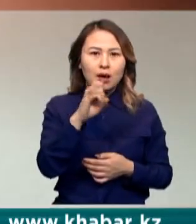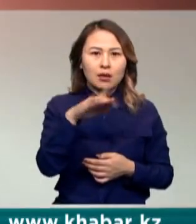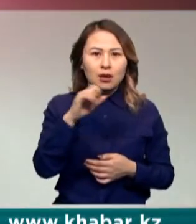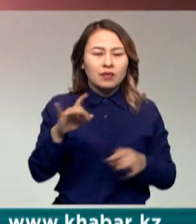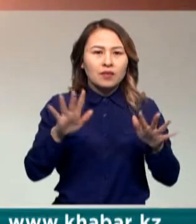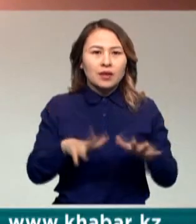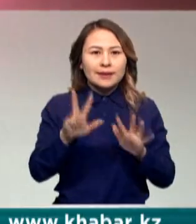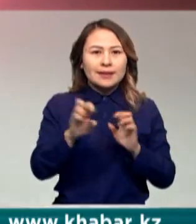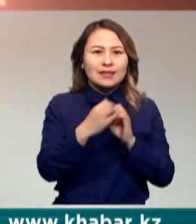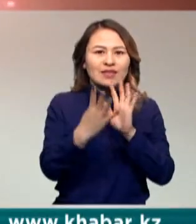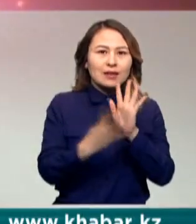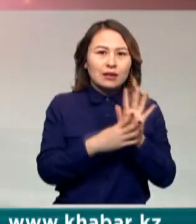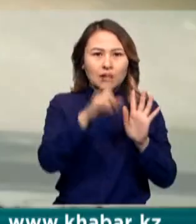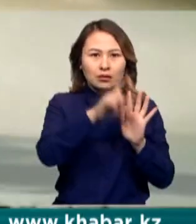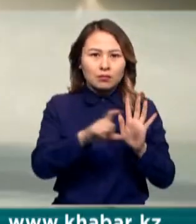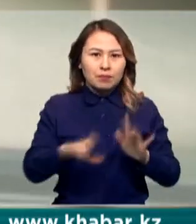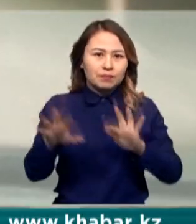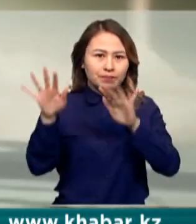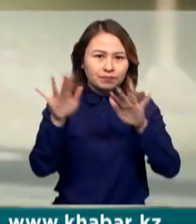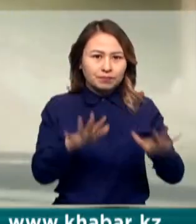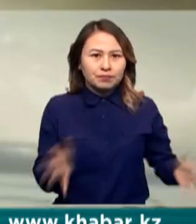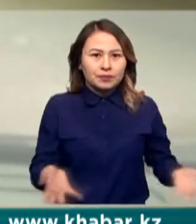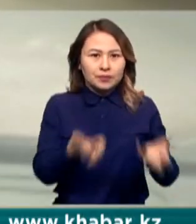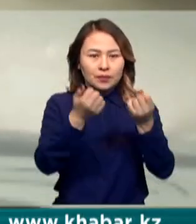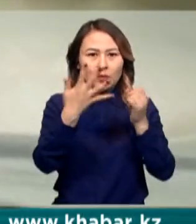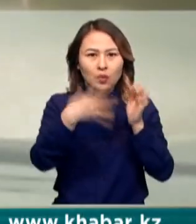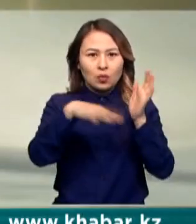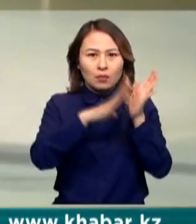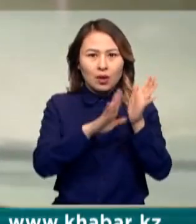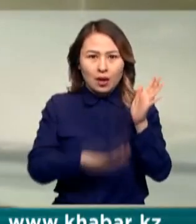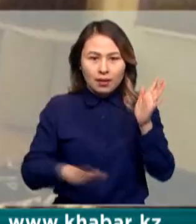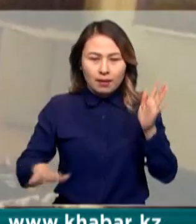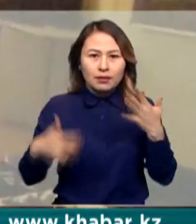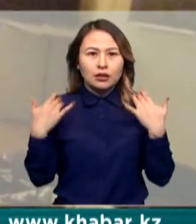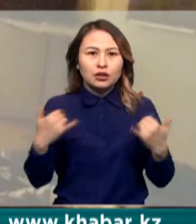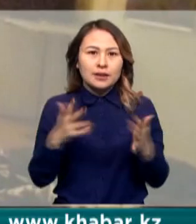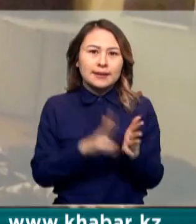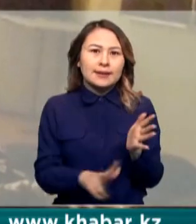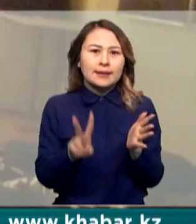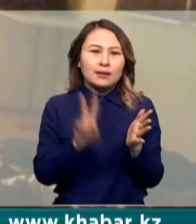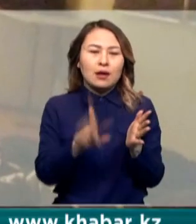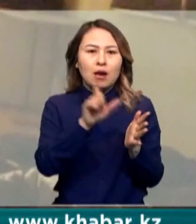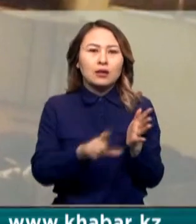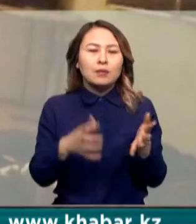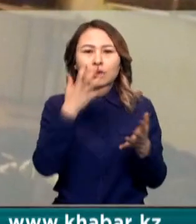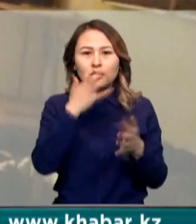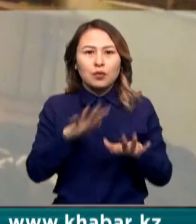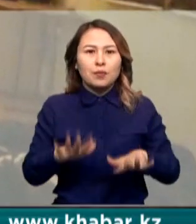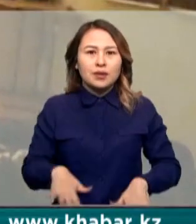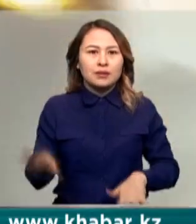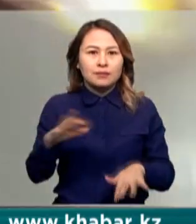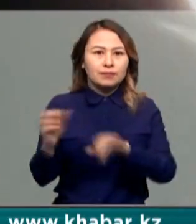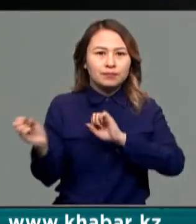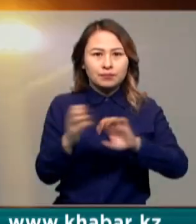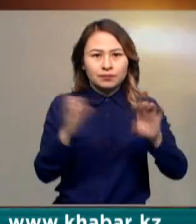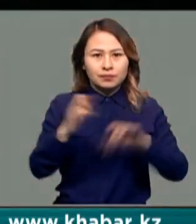аудандарында 319 адамды қар құрсауынан құтқарған. Оның 59-ы бала, қазір 82 адам жылыту бекеттеріне